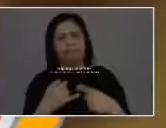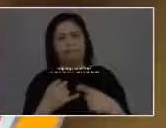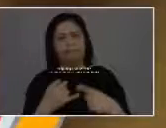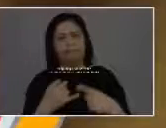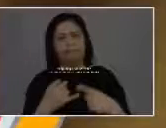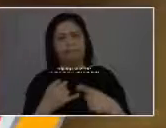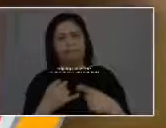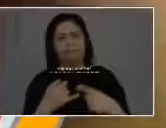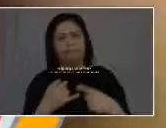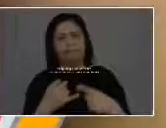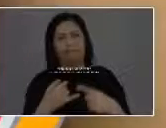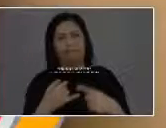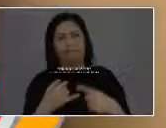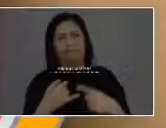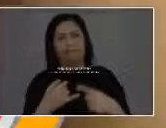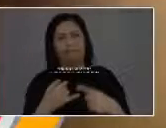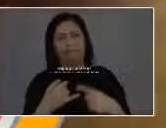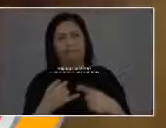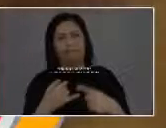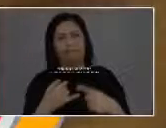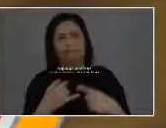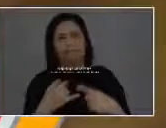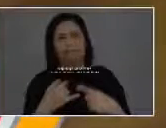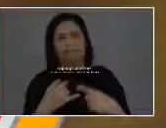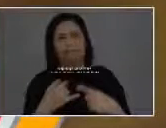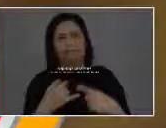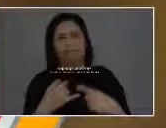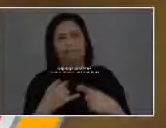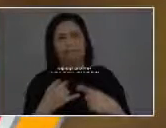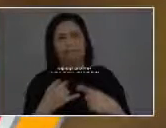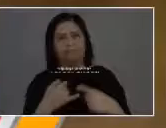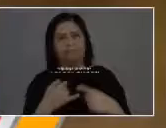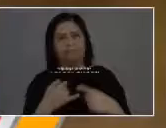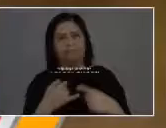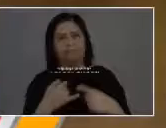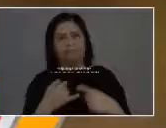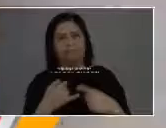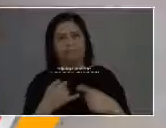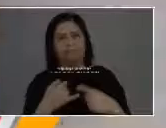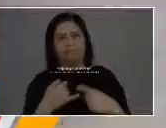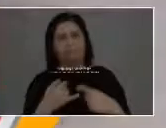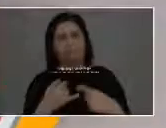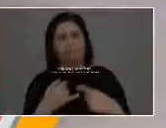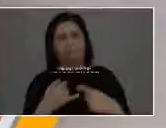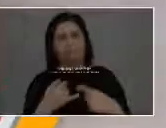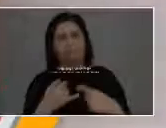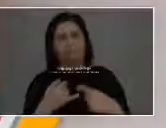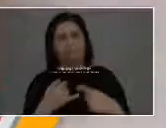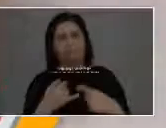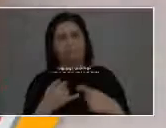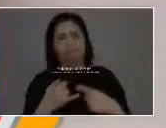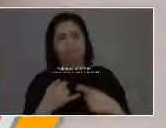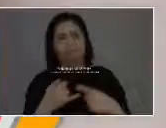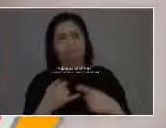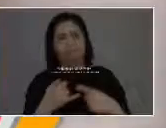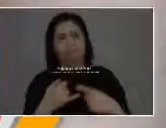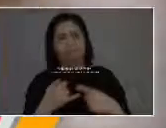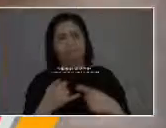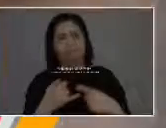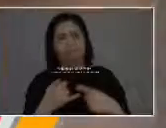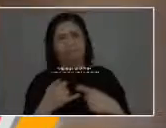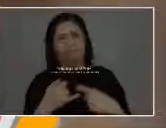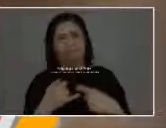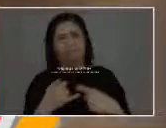Ibinahagi ni Angel ang mga preparasyon nila ni Neil sa isang vlog kasama si Doktora Ivy Teo. Mapapanood sa nasabing vlog na inamin